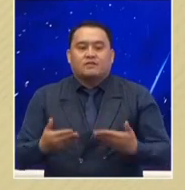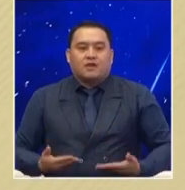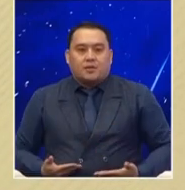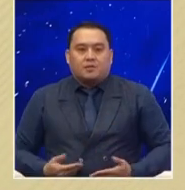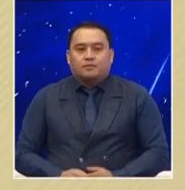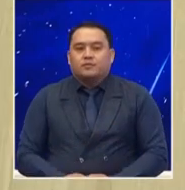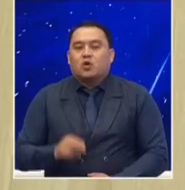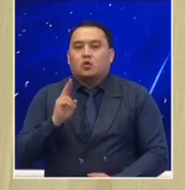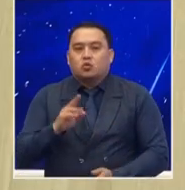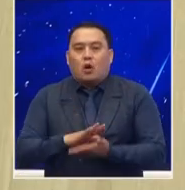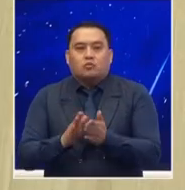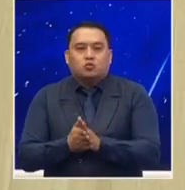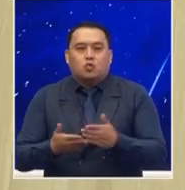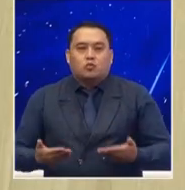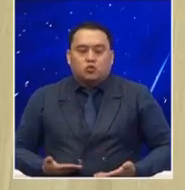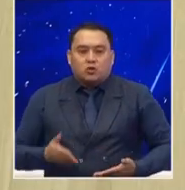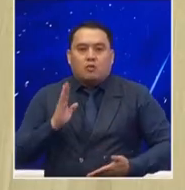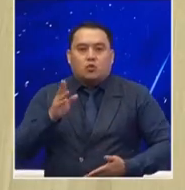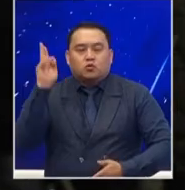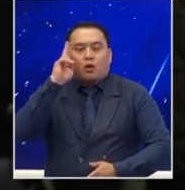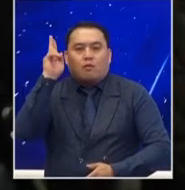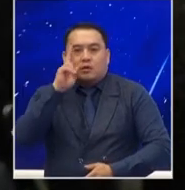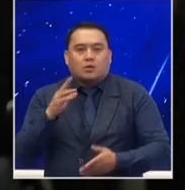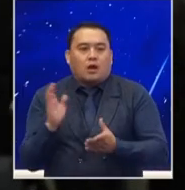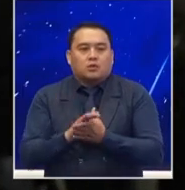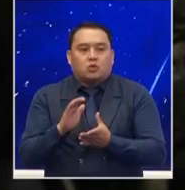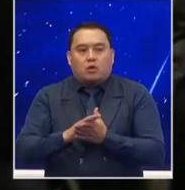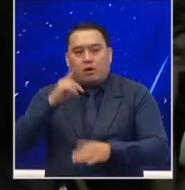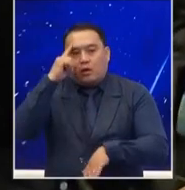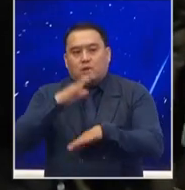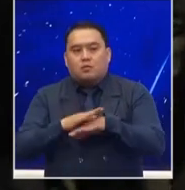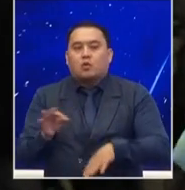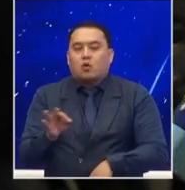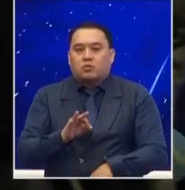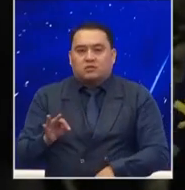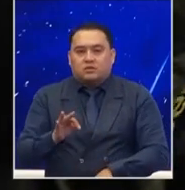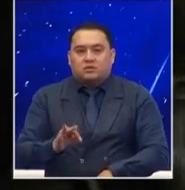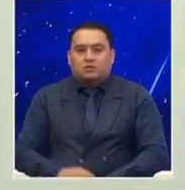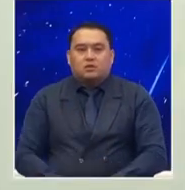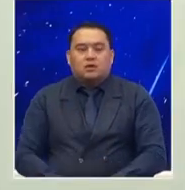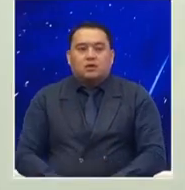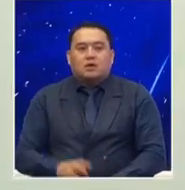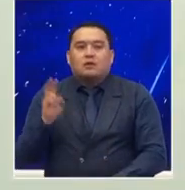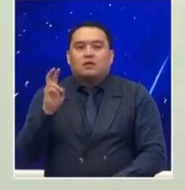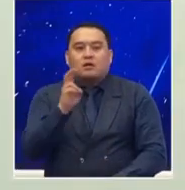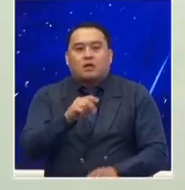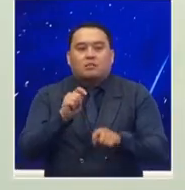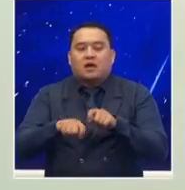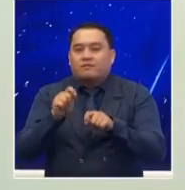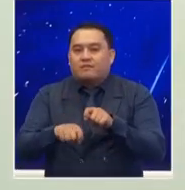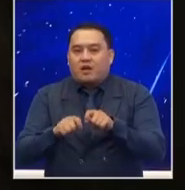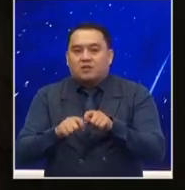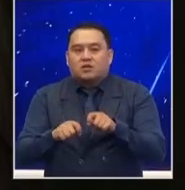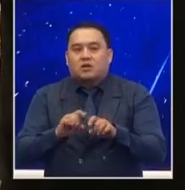времени. То, в какой обстановке будут проживать учащиеся, ознакомился аким Алматинской области Амандык Баталов. В ходе инспектирования объекта глава